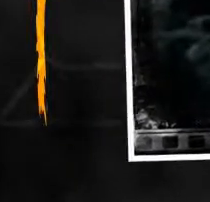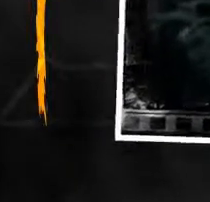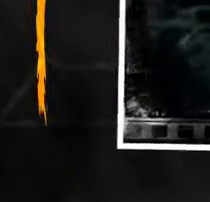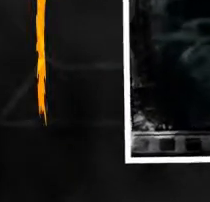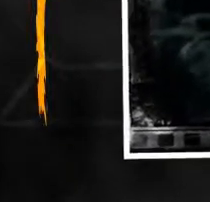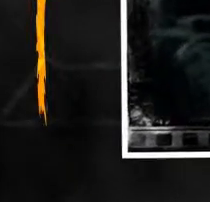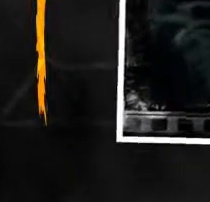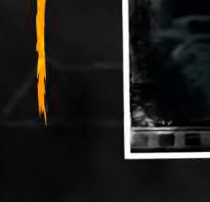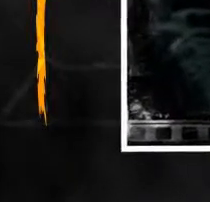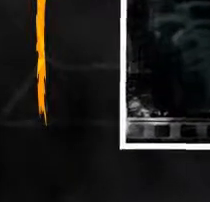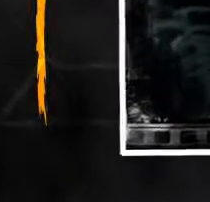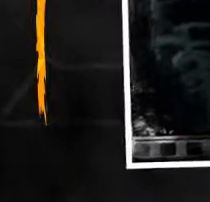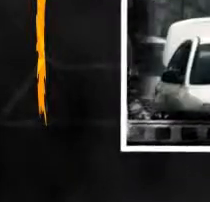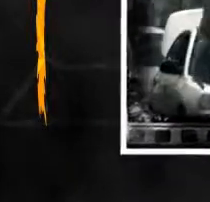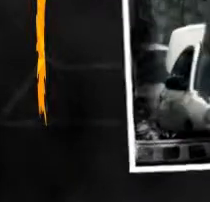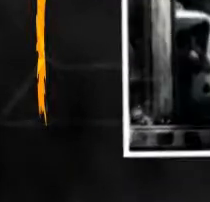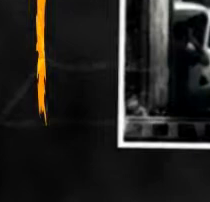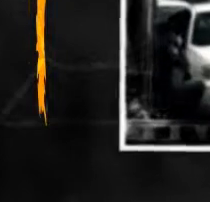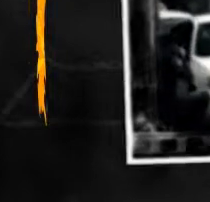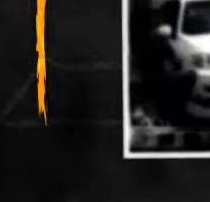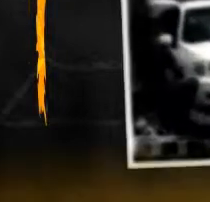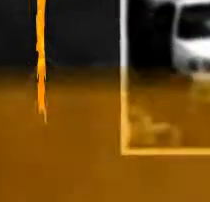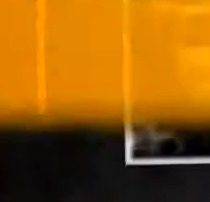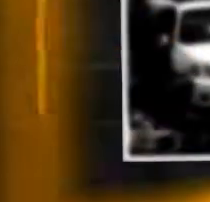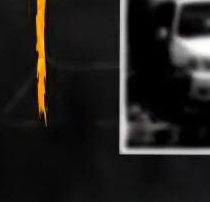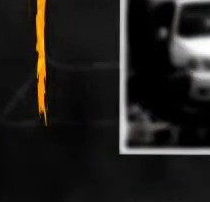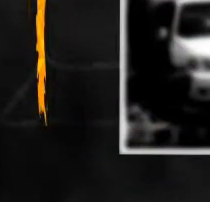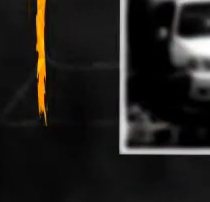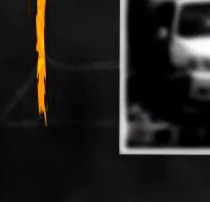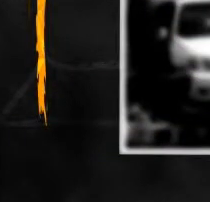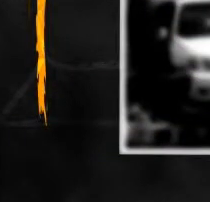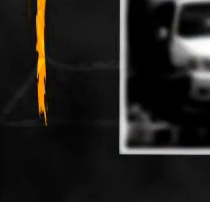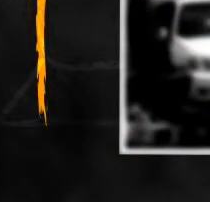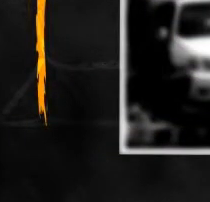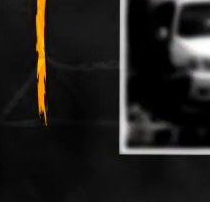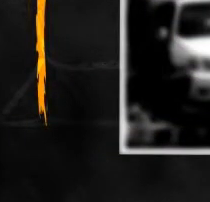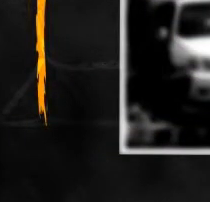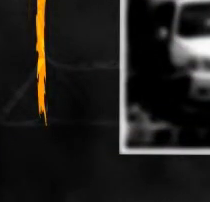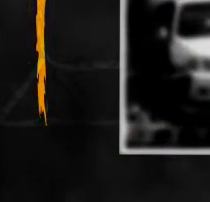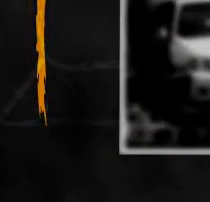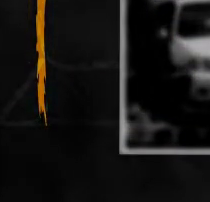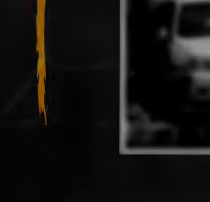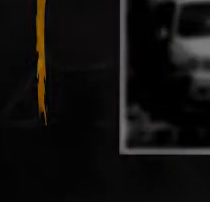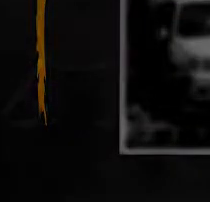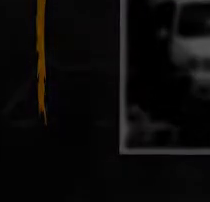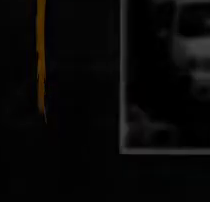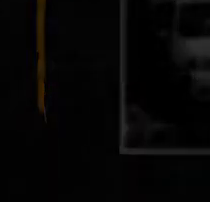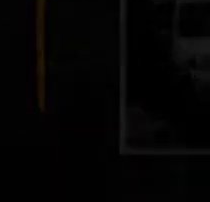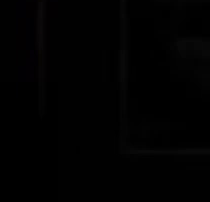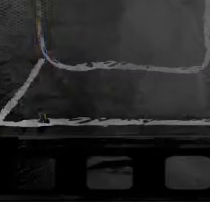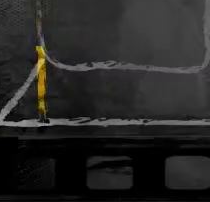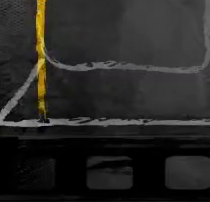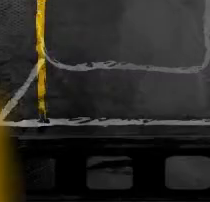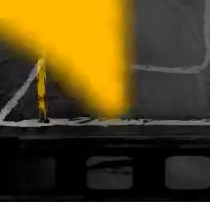حقك بتاخده بس بالقانون اسأل لتعرف من حقك انك تعرف حقك بتاخده بس بالقانون.